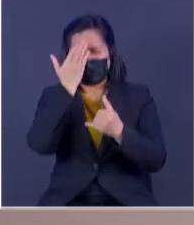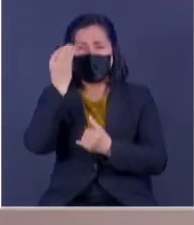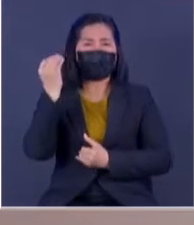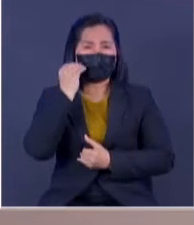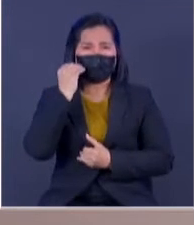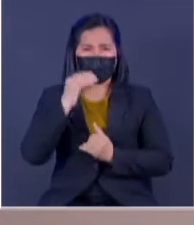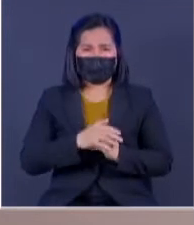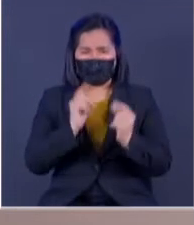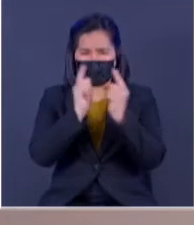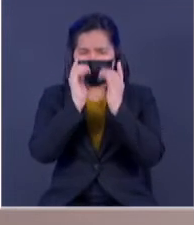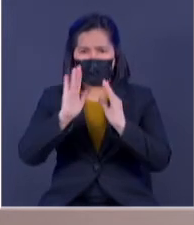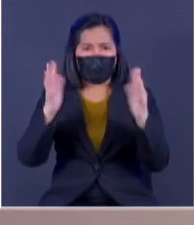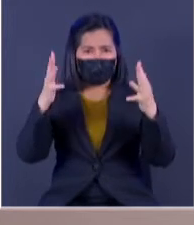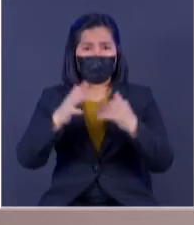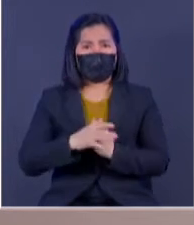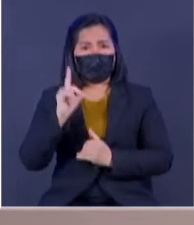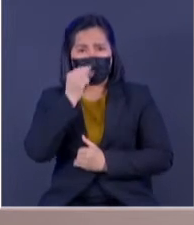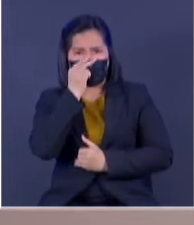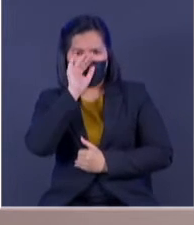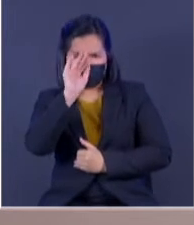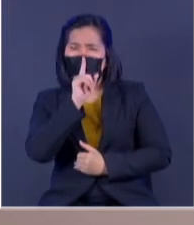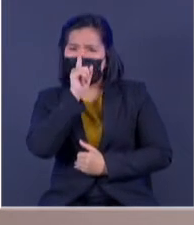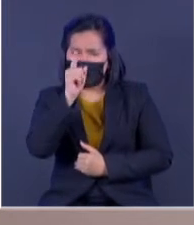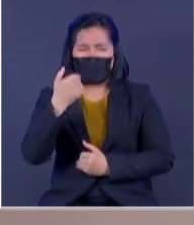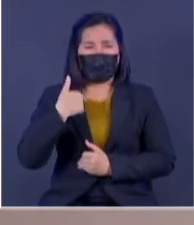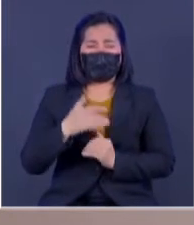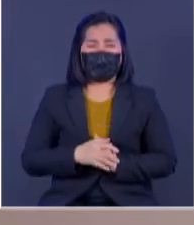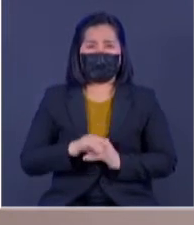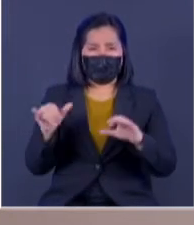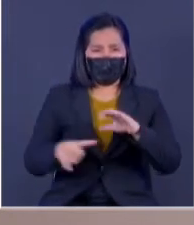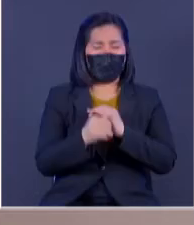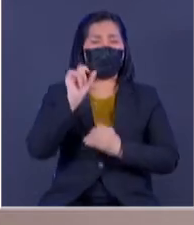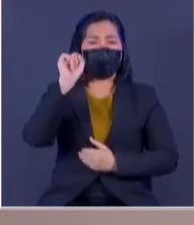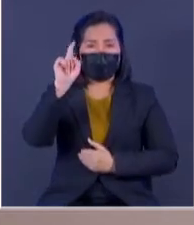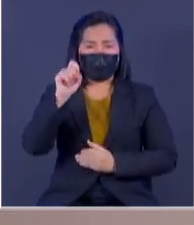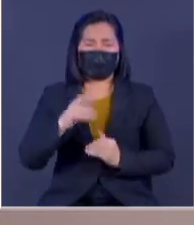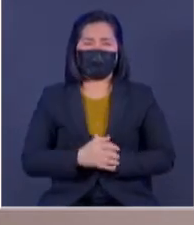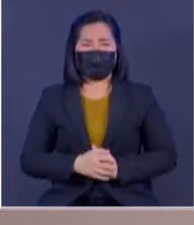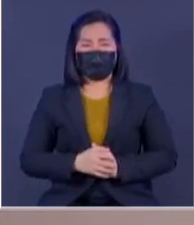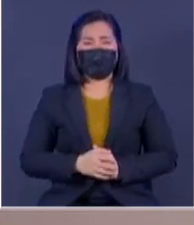านั้นไม่ได้พบใครแต่พอคุณแม่เห็นก็ถูกดุนะคะเลยรีบเข้าบ้านไปทันทีค่ะ